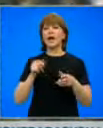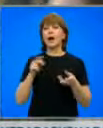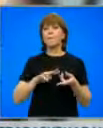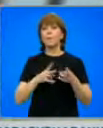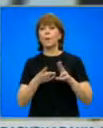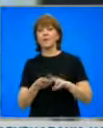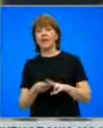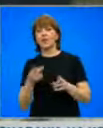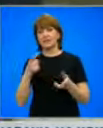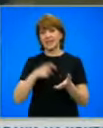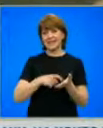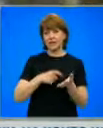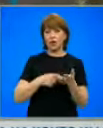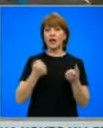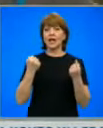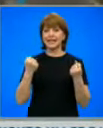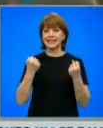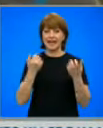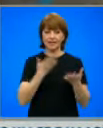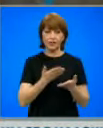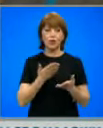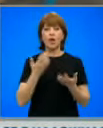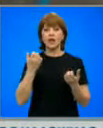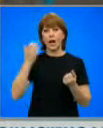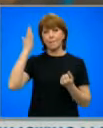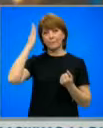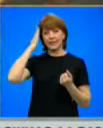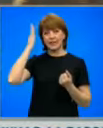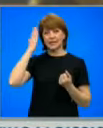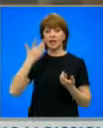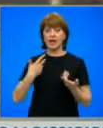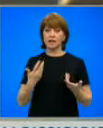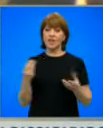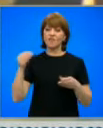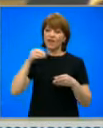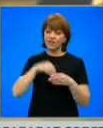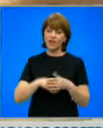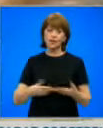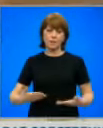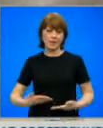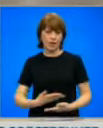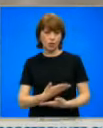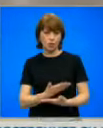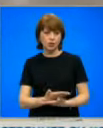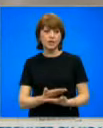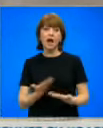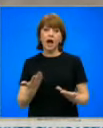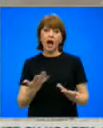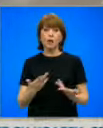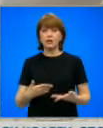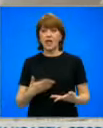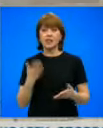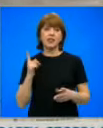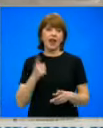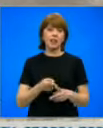правна възможност на здравния министър да въвежда при нужда и по препоръка на главния държавен здравен инспектор противоепидемични